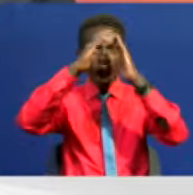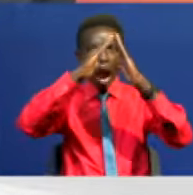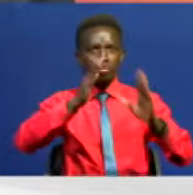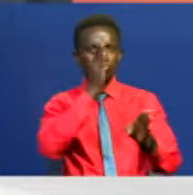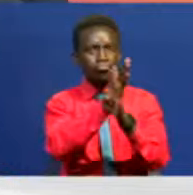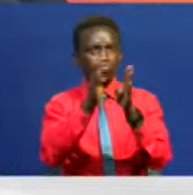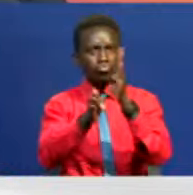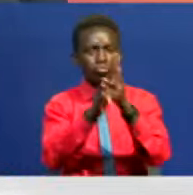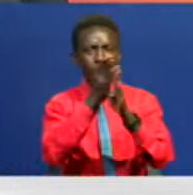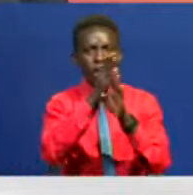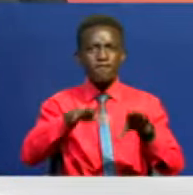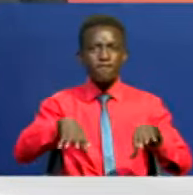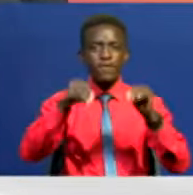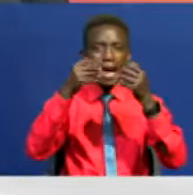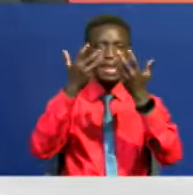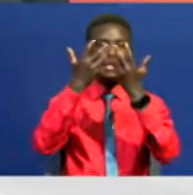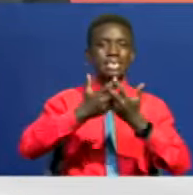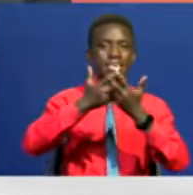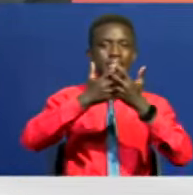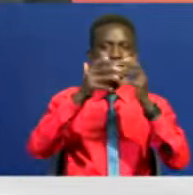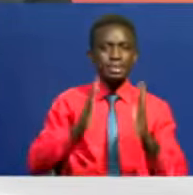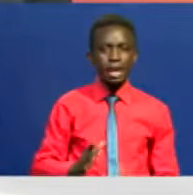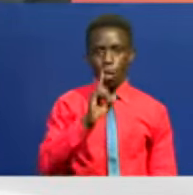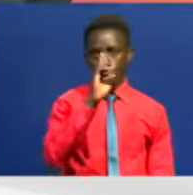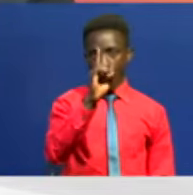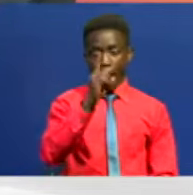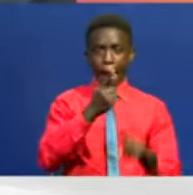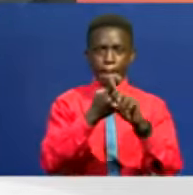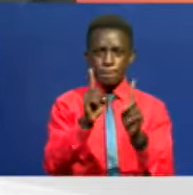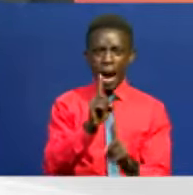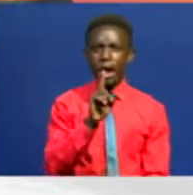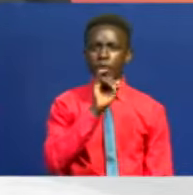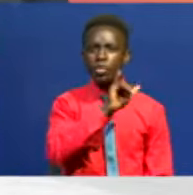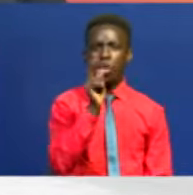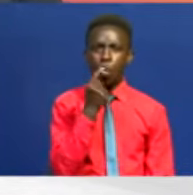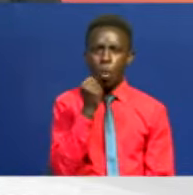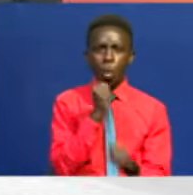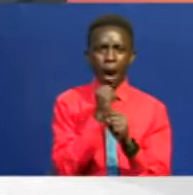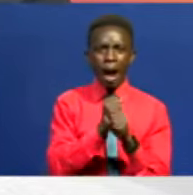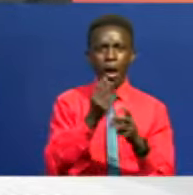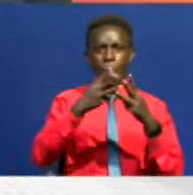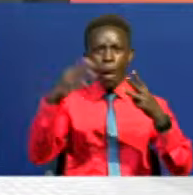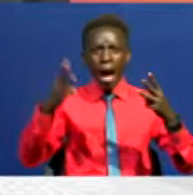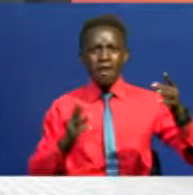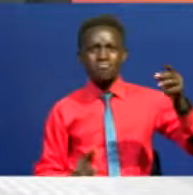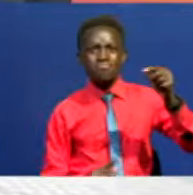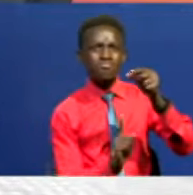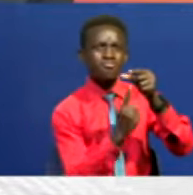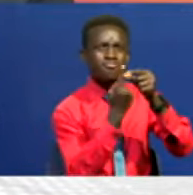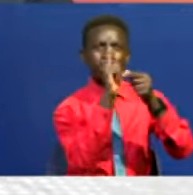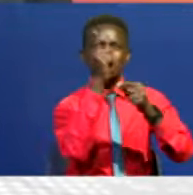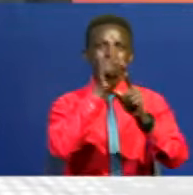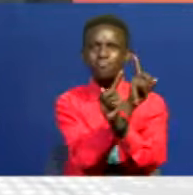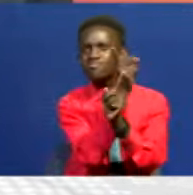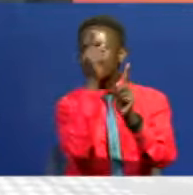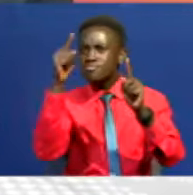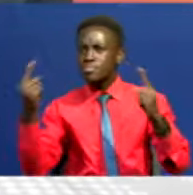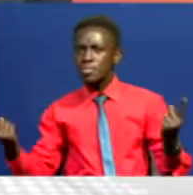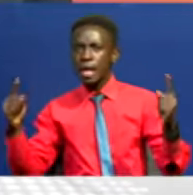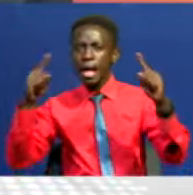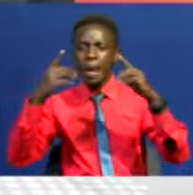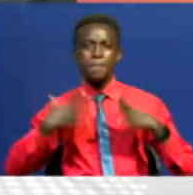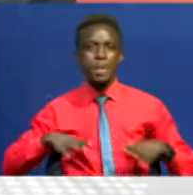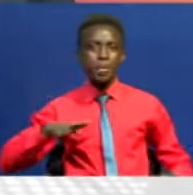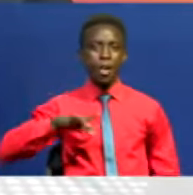mmoja. Lakini wale ambao wanafanya kazi ya kuweka nyaya na vitu vingine pale ni watu wa chini, na